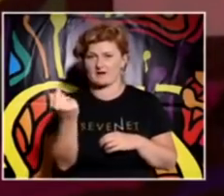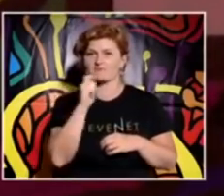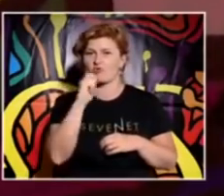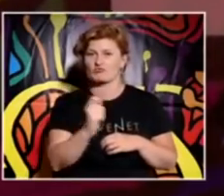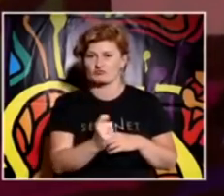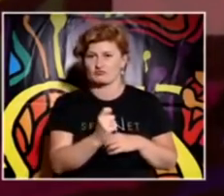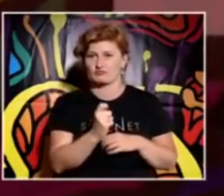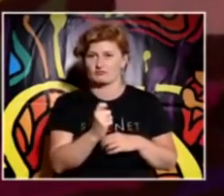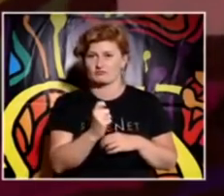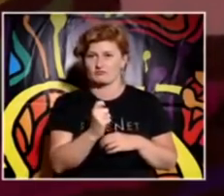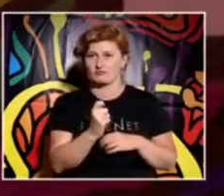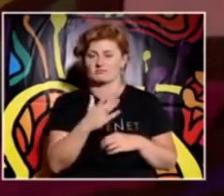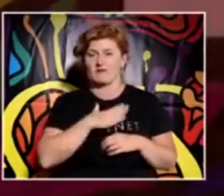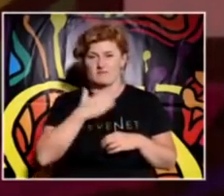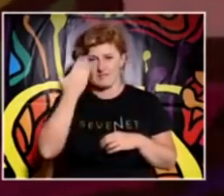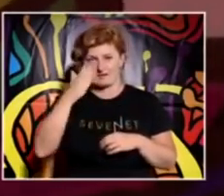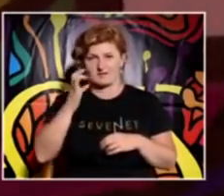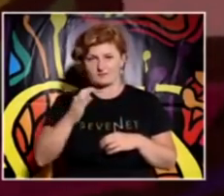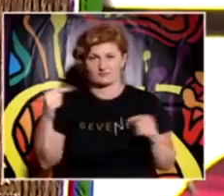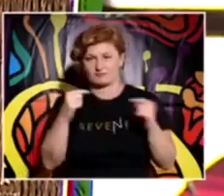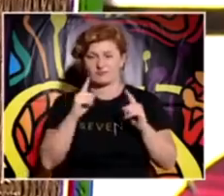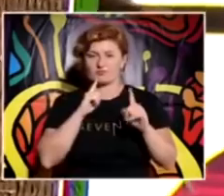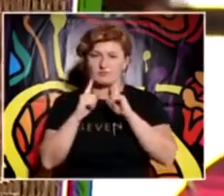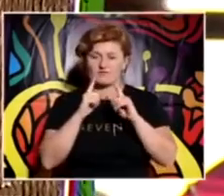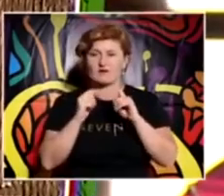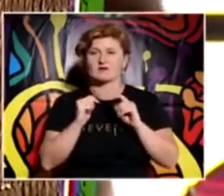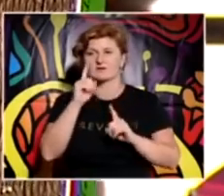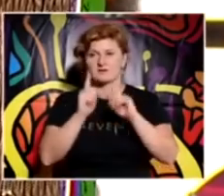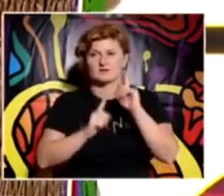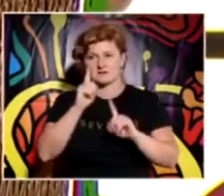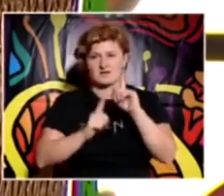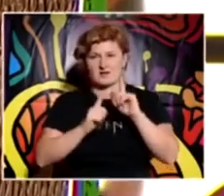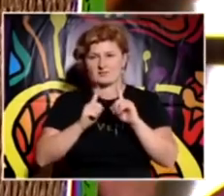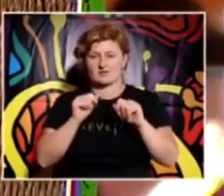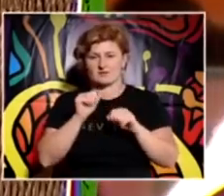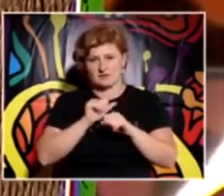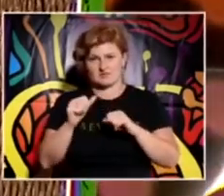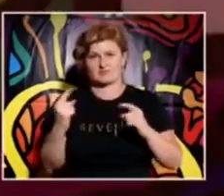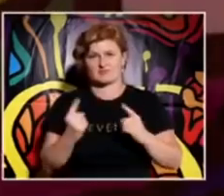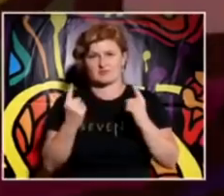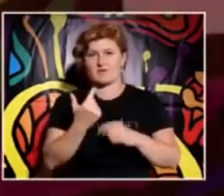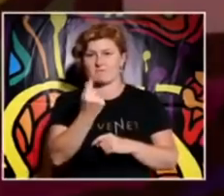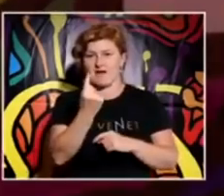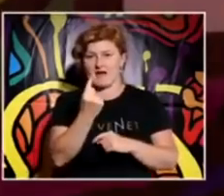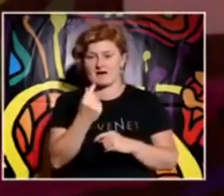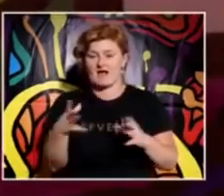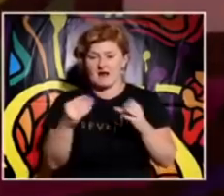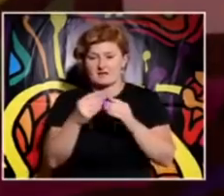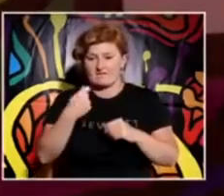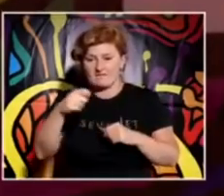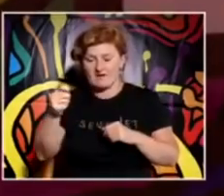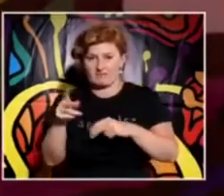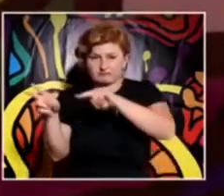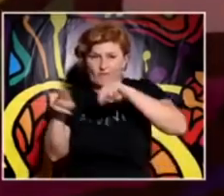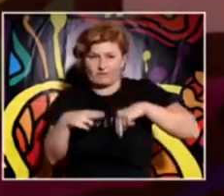nadzieję w tej naszej rozmowie też wyjdzie, słyszałem to w kuluarowych rozmowach, czasami zdarza się tak, że para rusza w świat razem, a wracają osobno, ale tutaj